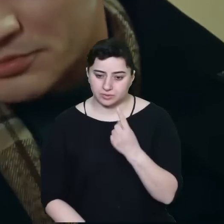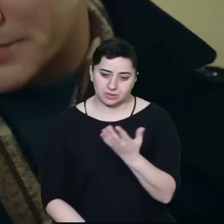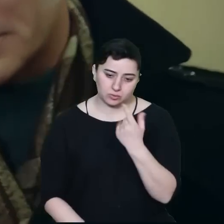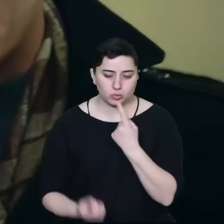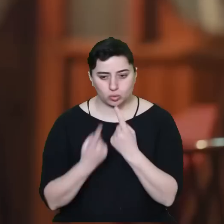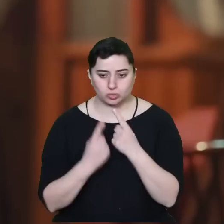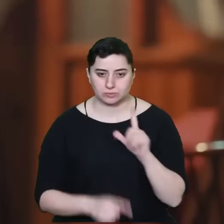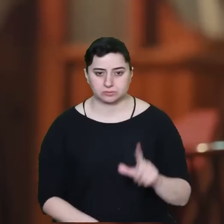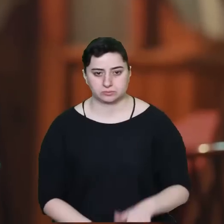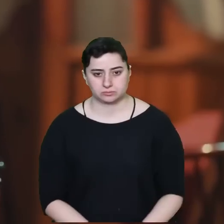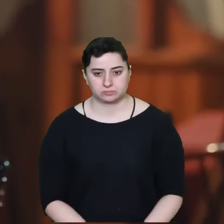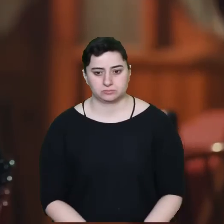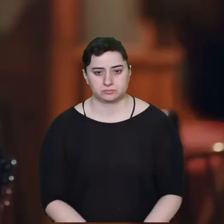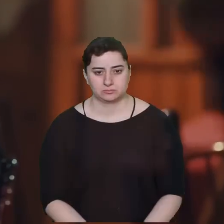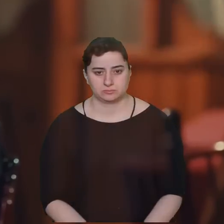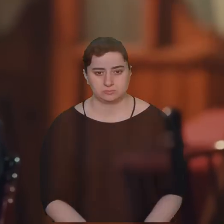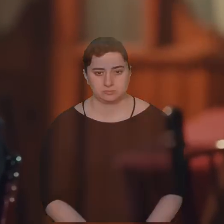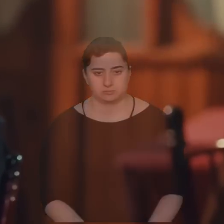Biraz konuşabilir miyiz?